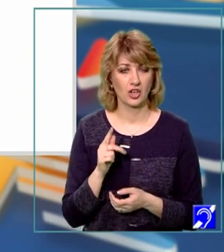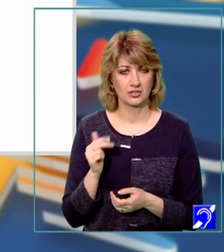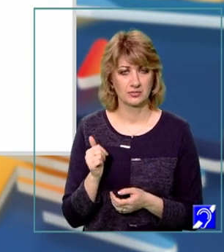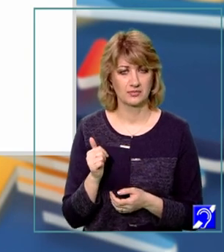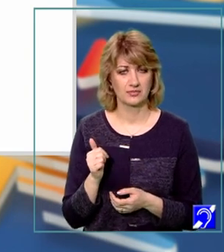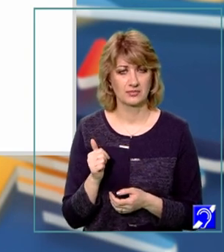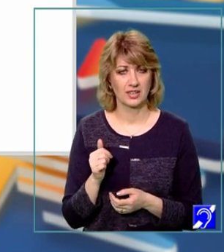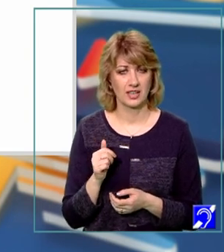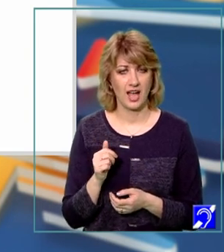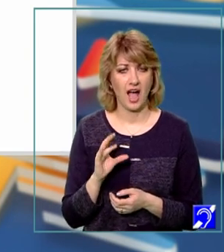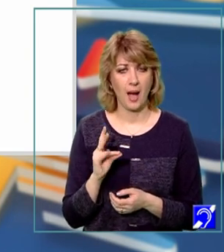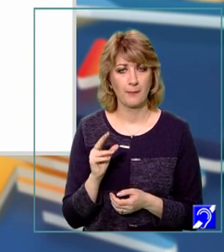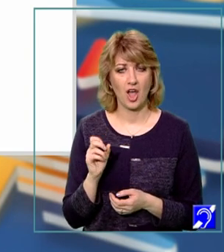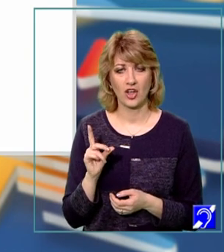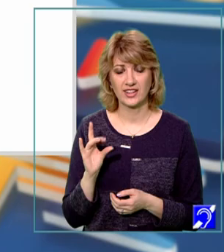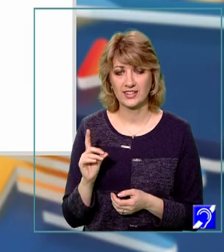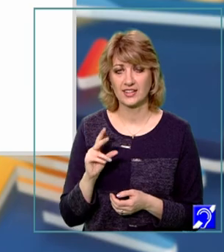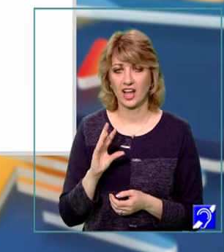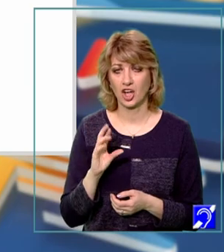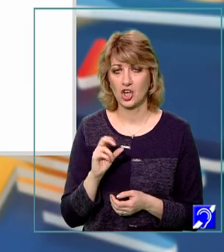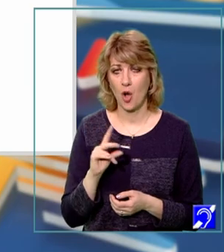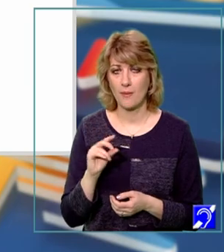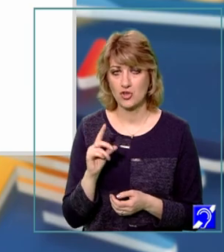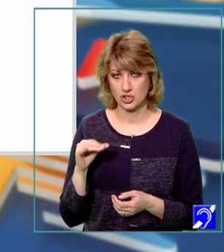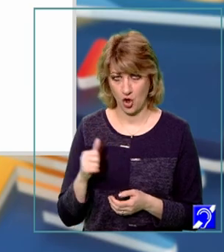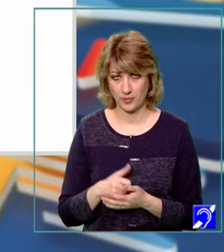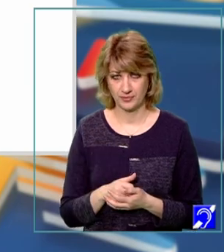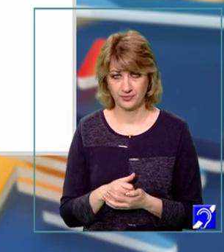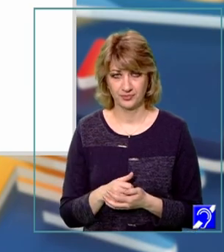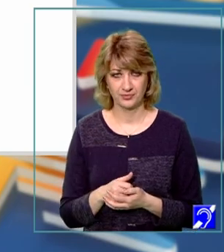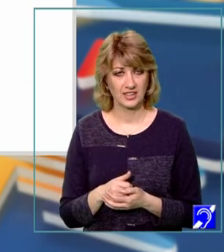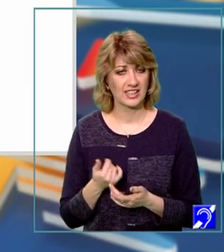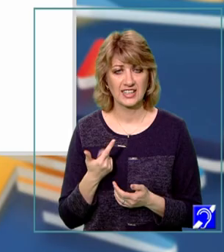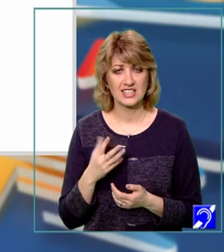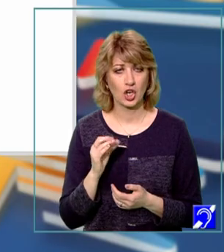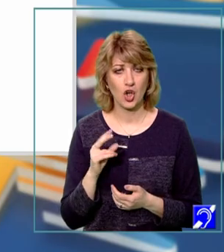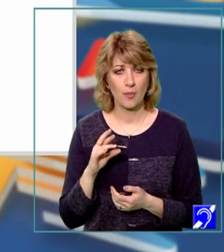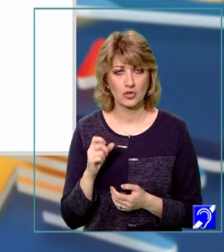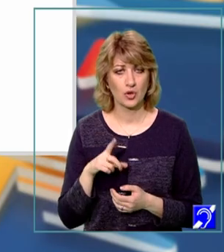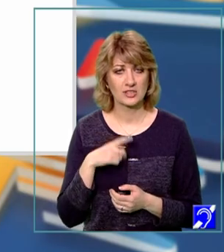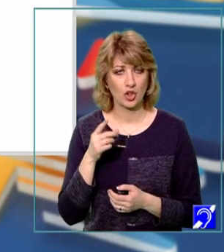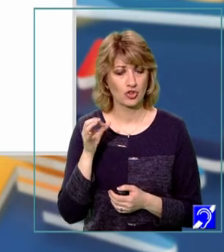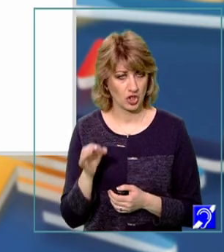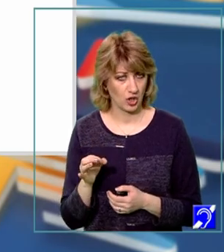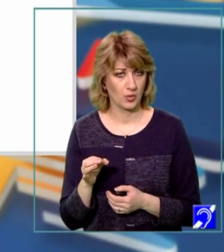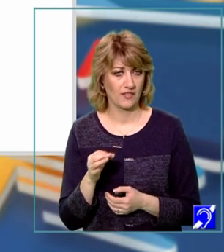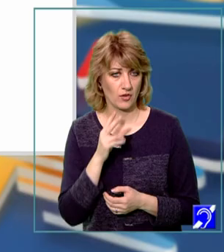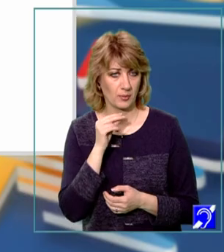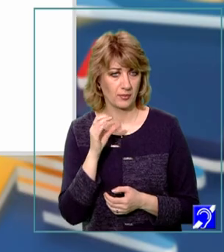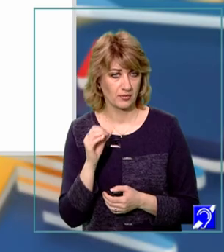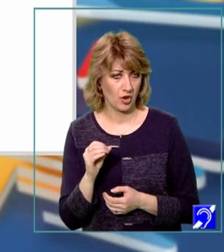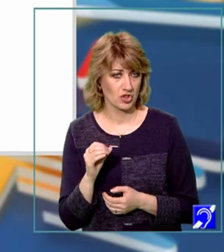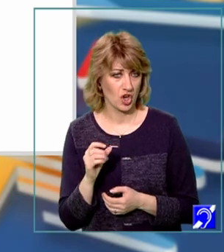haploid însemnând jumătate. Deci, câți cromozomi există într-o celulă? Dacă vorbim de o celulă